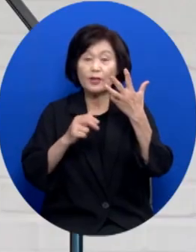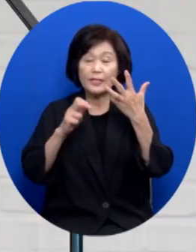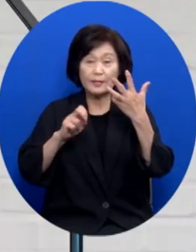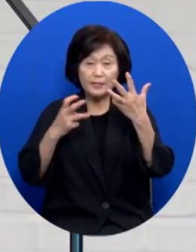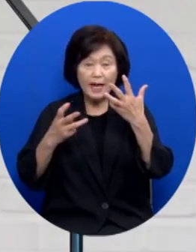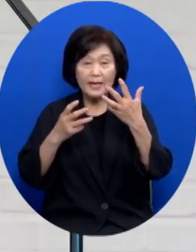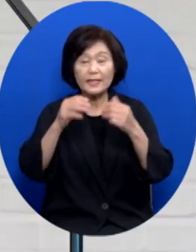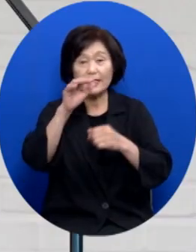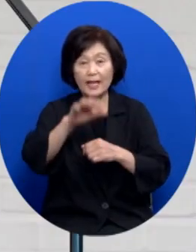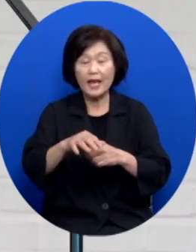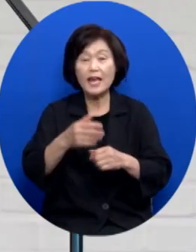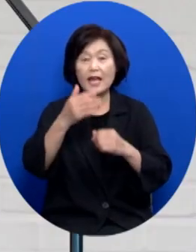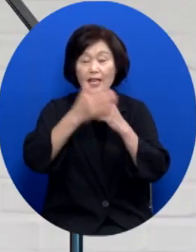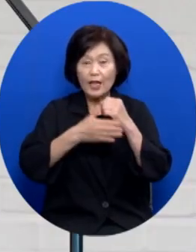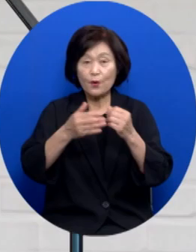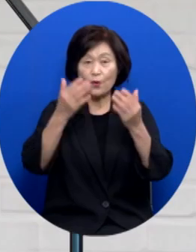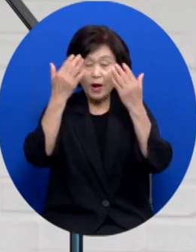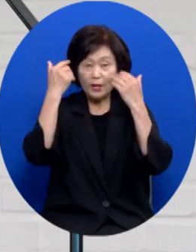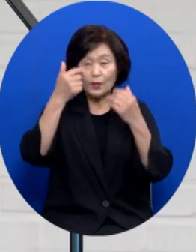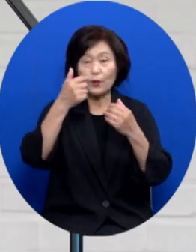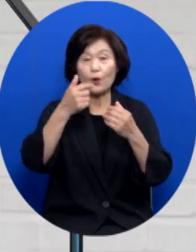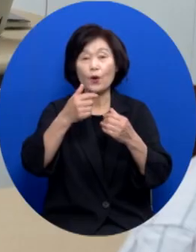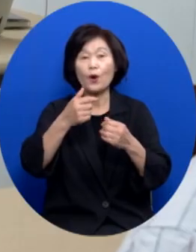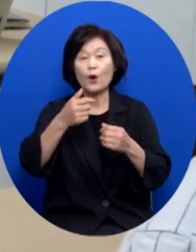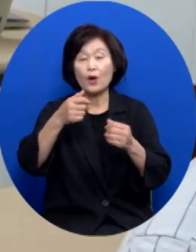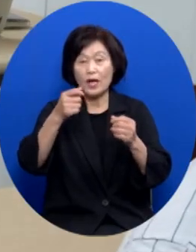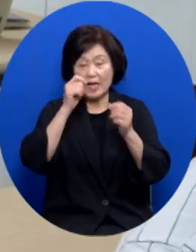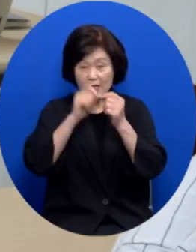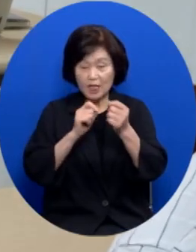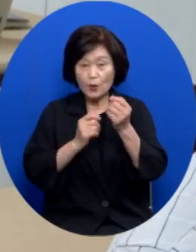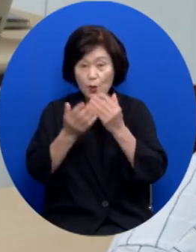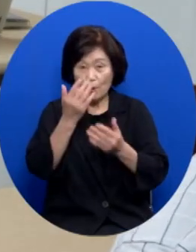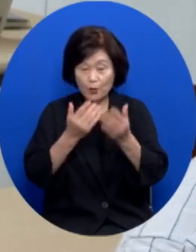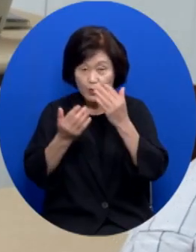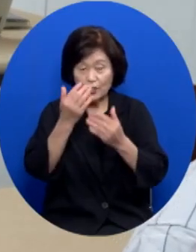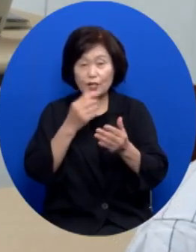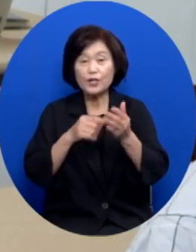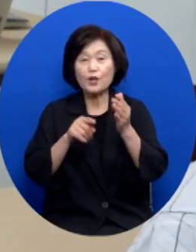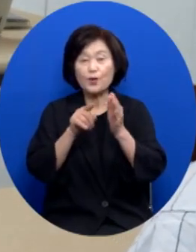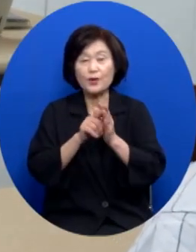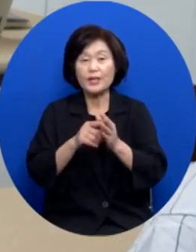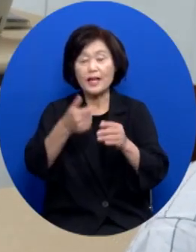삼덕교회에서 대구 학교 기도 불시 운동 더 웨이브 대회를 개최할 예정입니다.